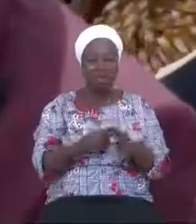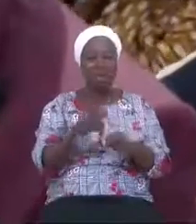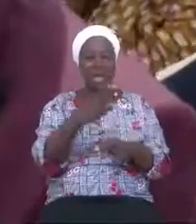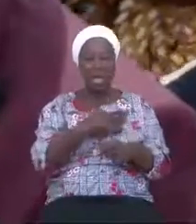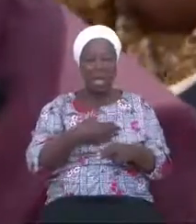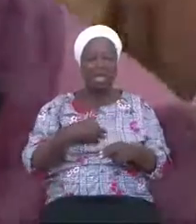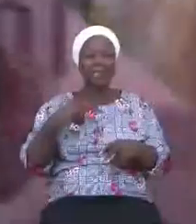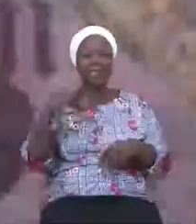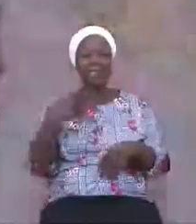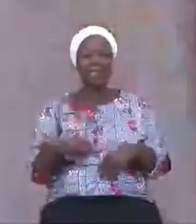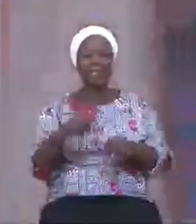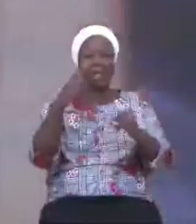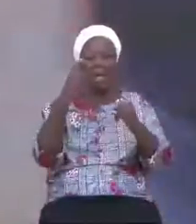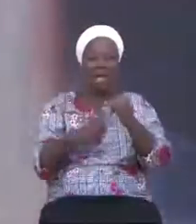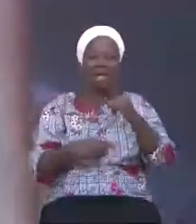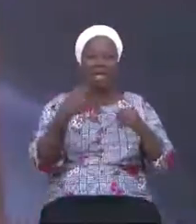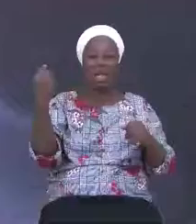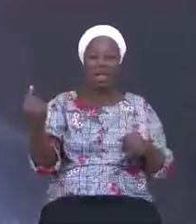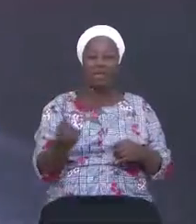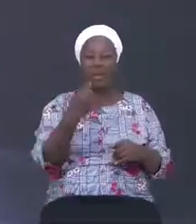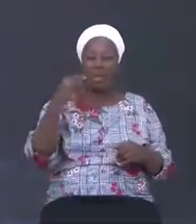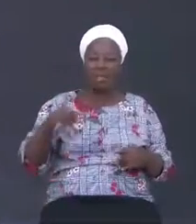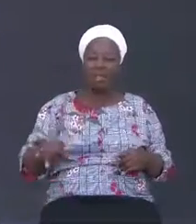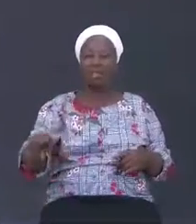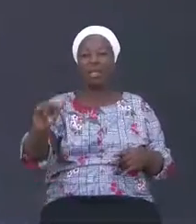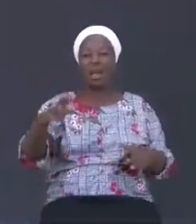pour fin, la vie éternelle.